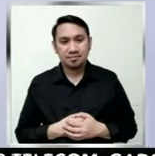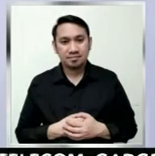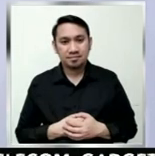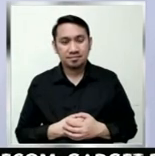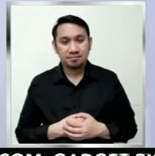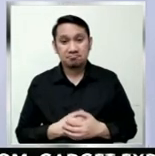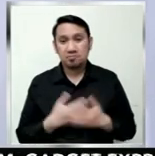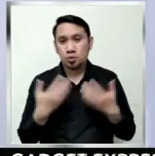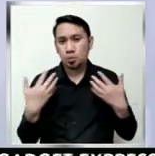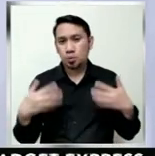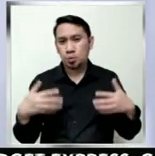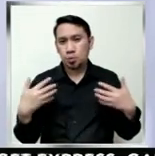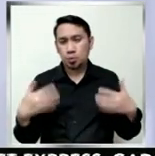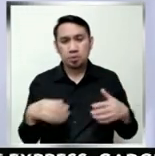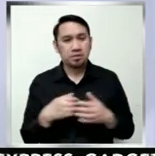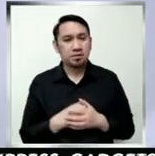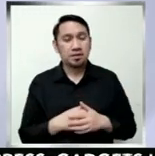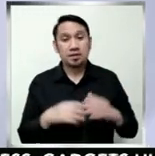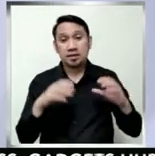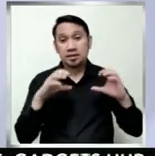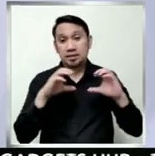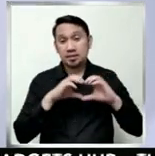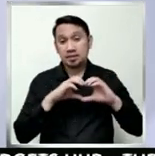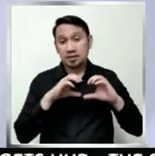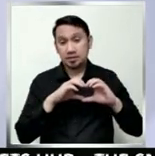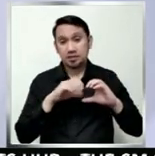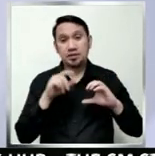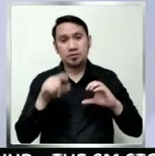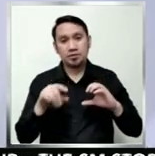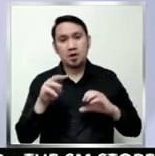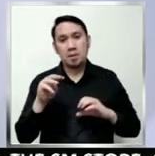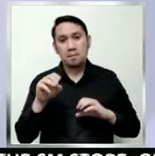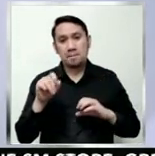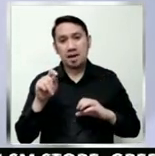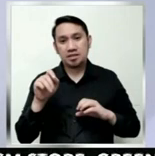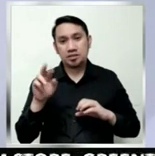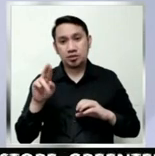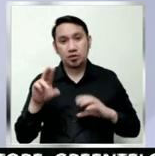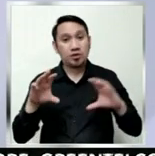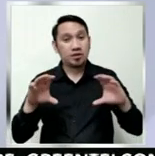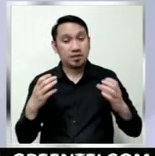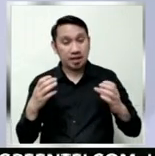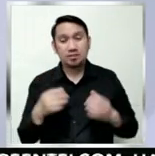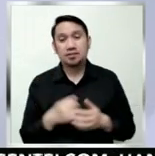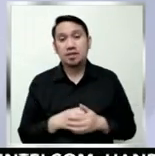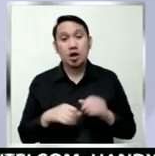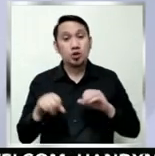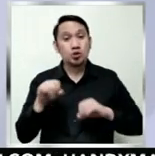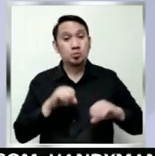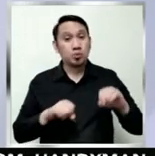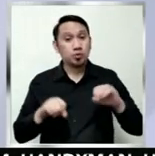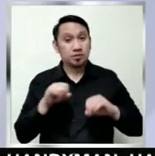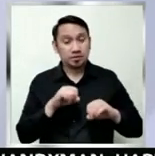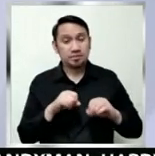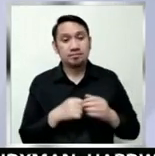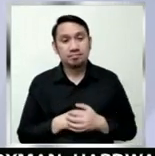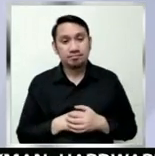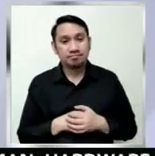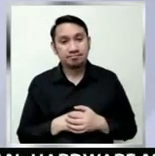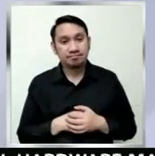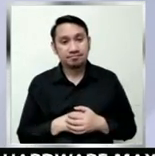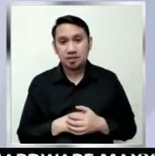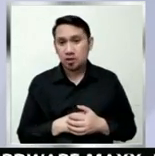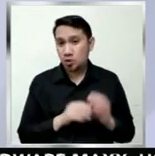Bigati ng unang edisyon ng GMA Masterclass, The Sports Series ng GMA Regional TV and Synergy. Kabilang sa mga